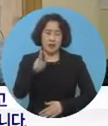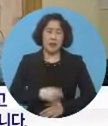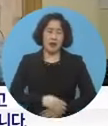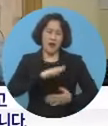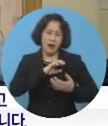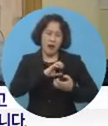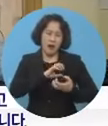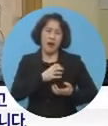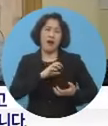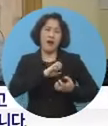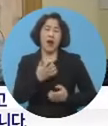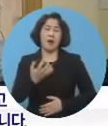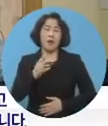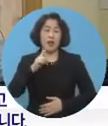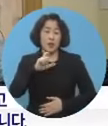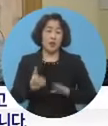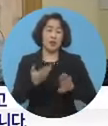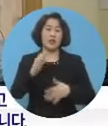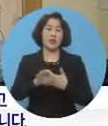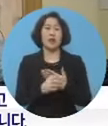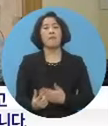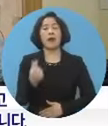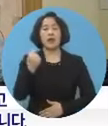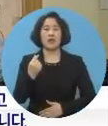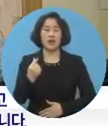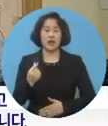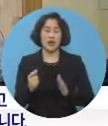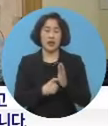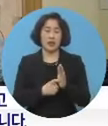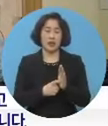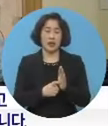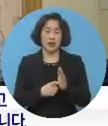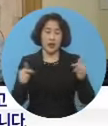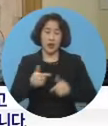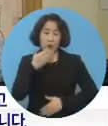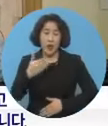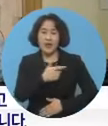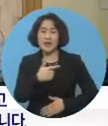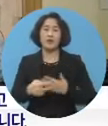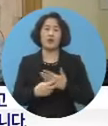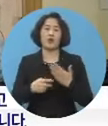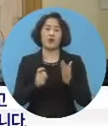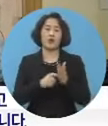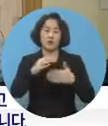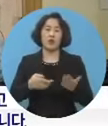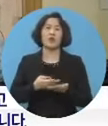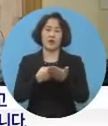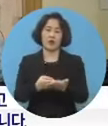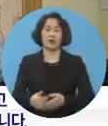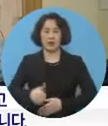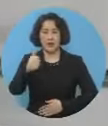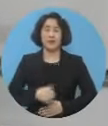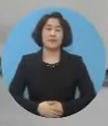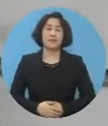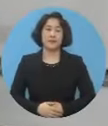흉통이 15분 이상 지속되면 급성 심근경색으로 의심하고 급성기 치료가 가능한 큰 병원 응급실로 가서 진료를 받아야